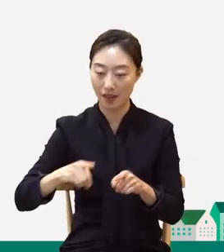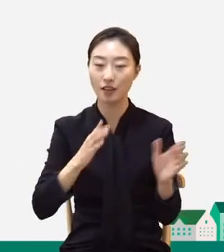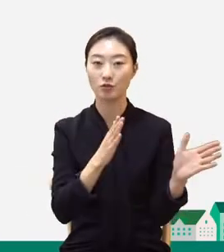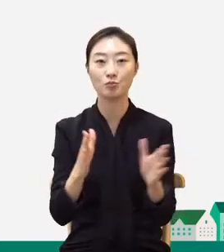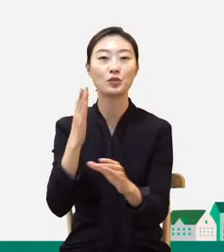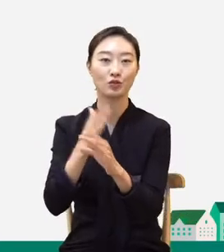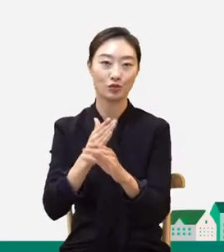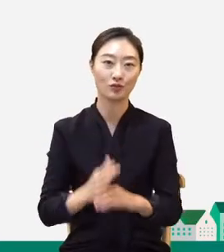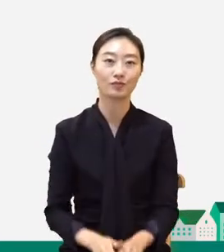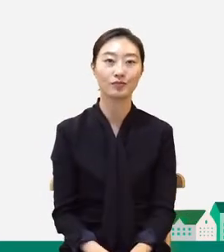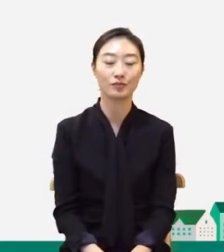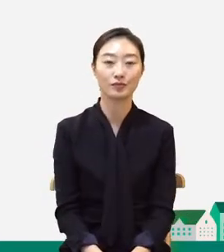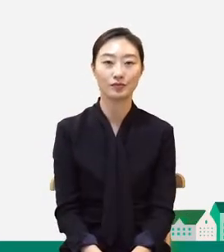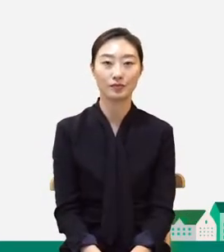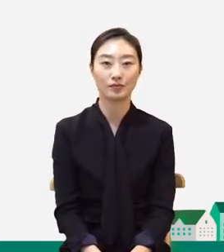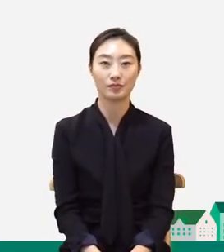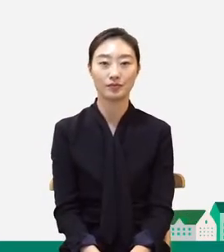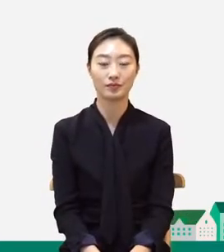준비하고 있습니다.